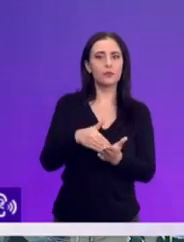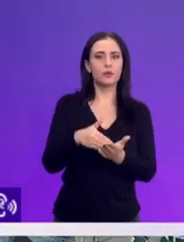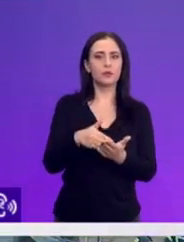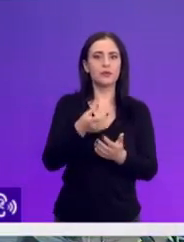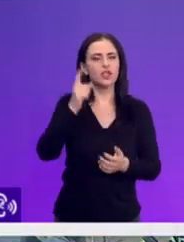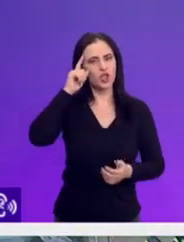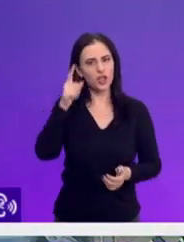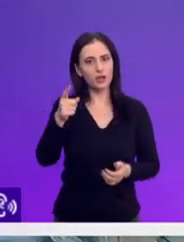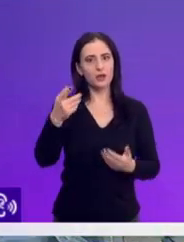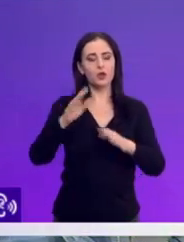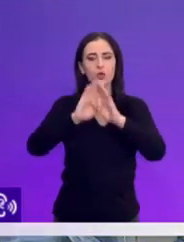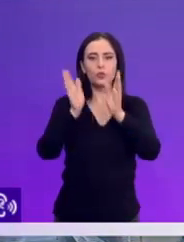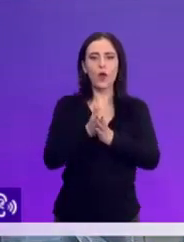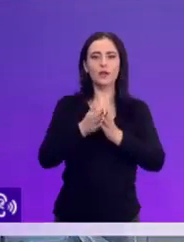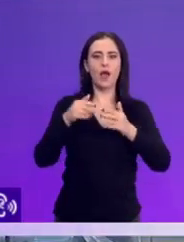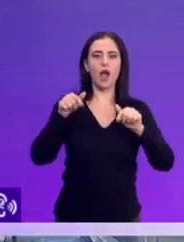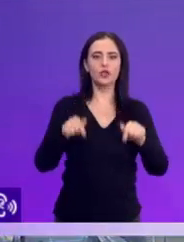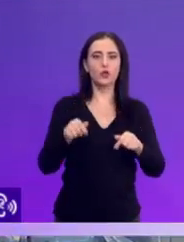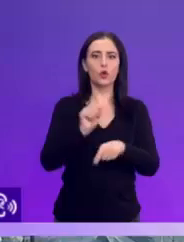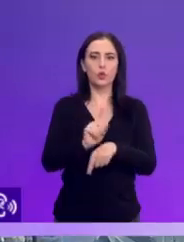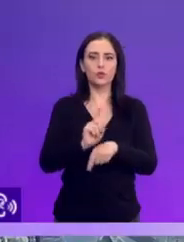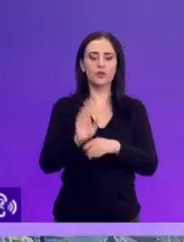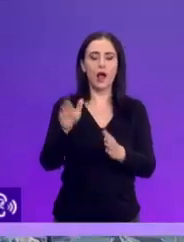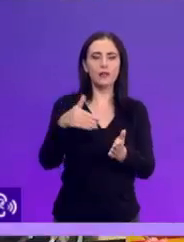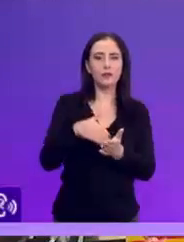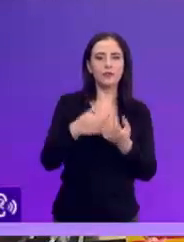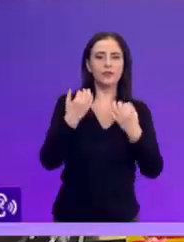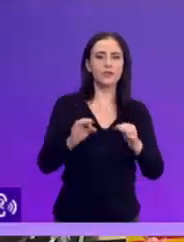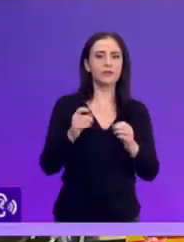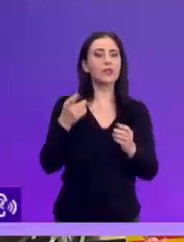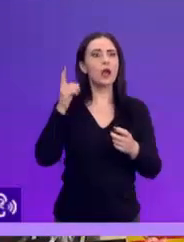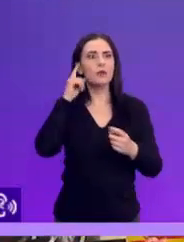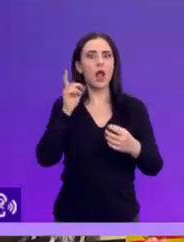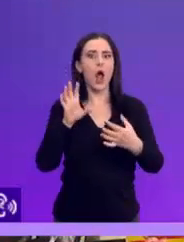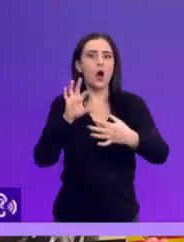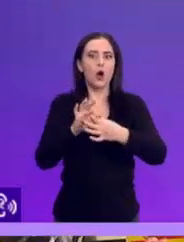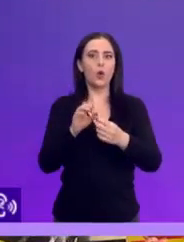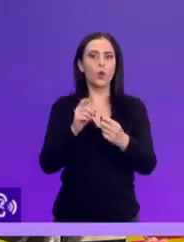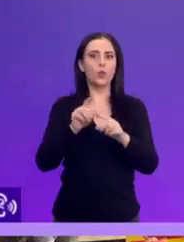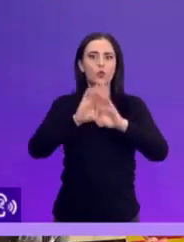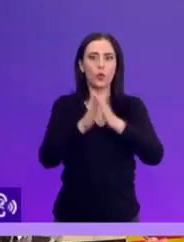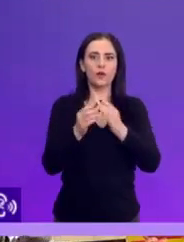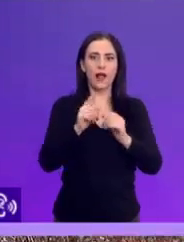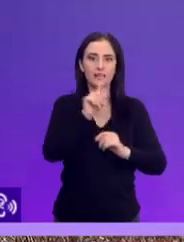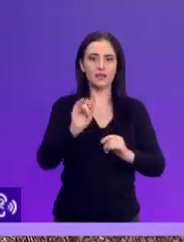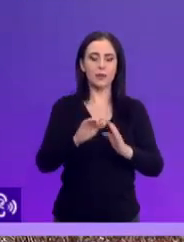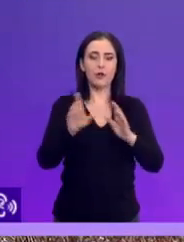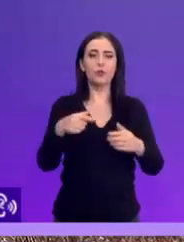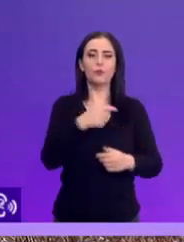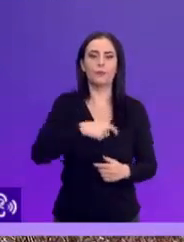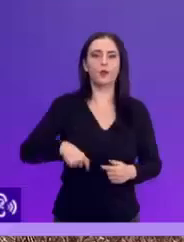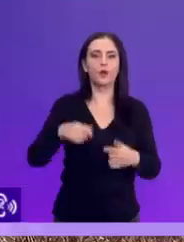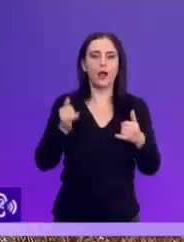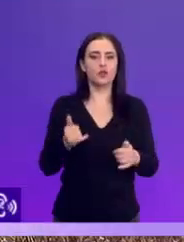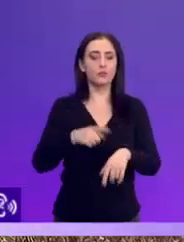știe toate aceste lucruri, ar trebui să fie pus la curent. Înțelegem chiar de la primarul de acolo că în